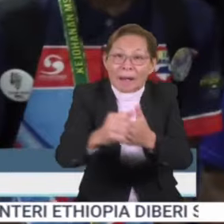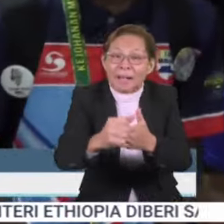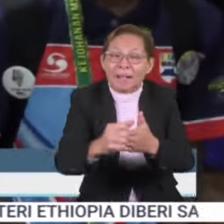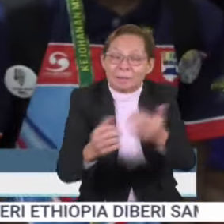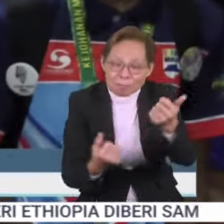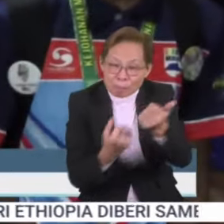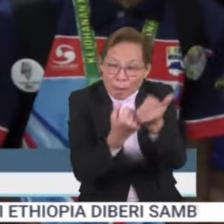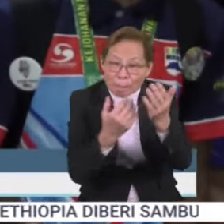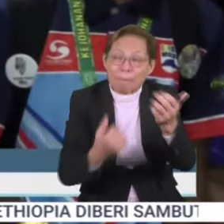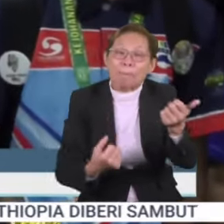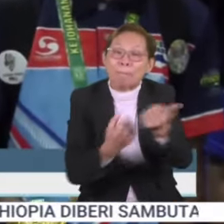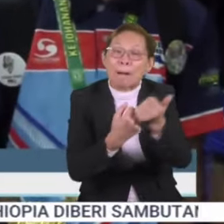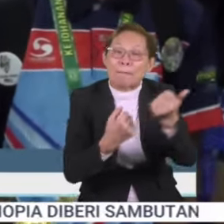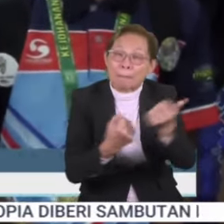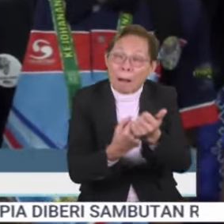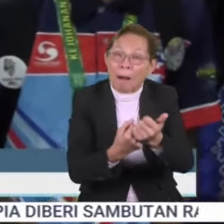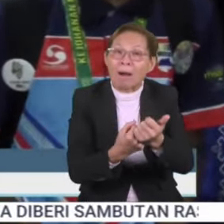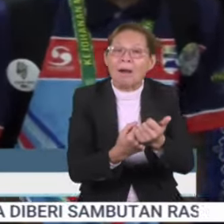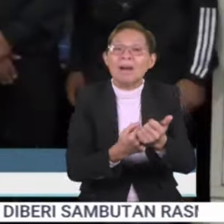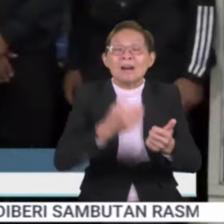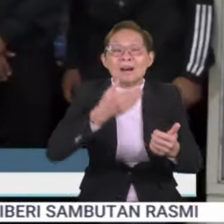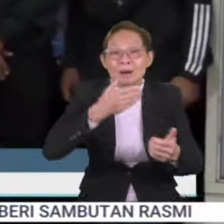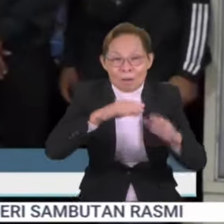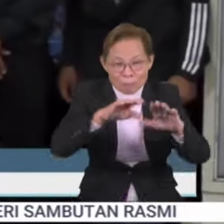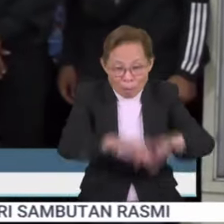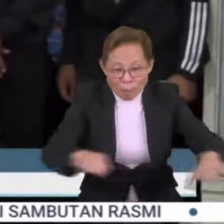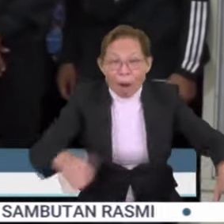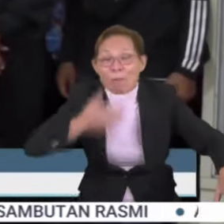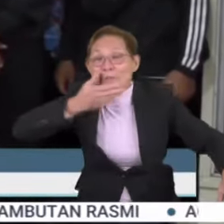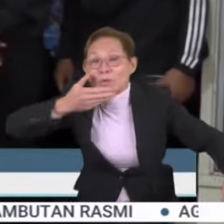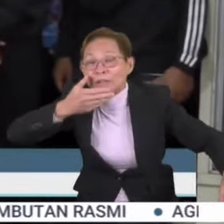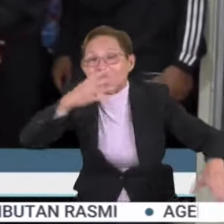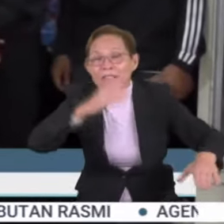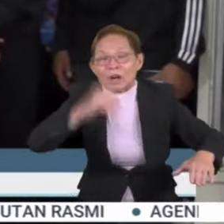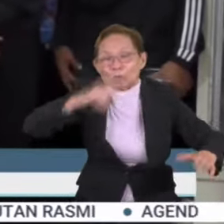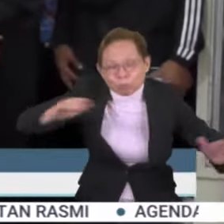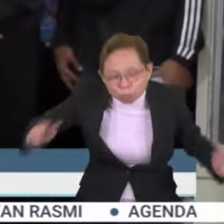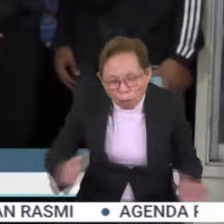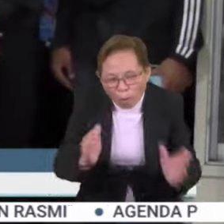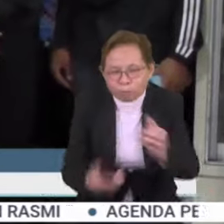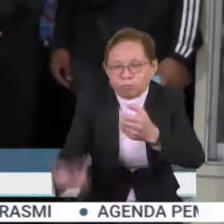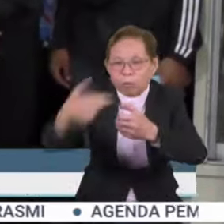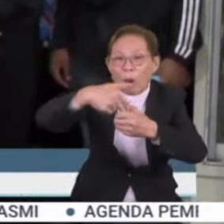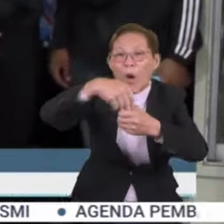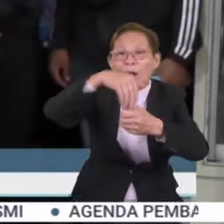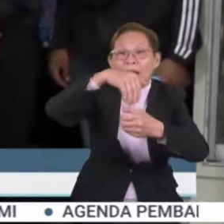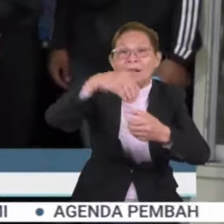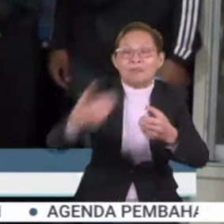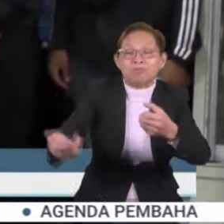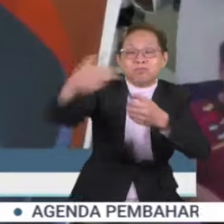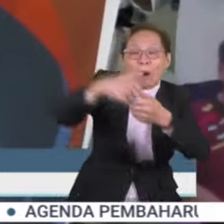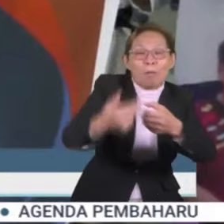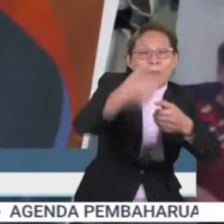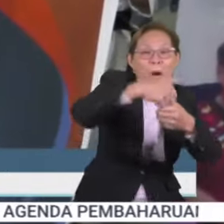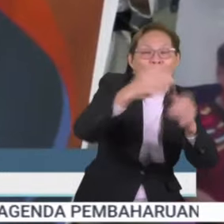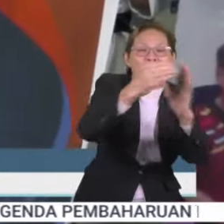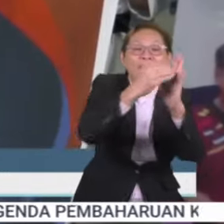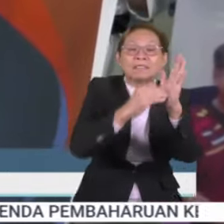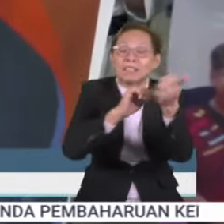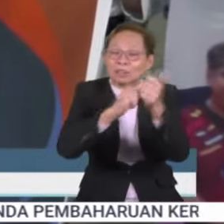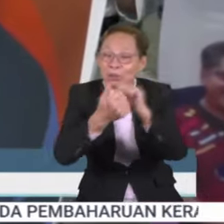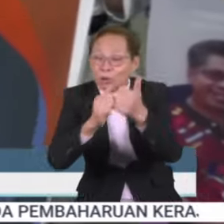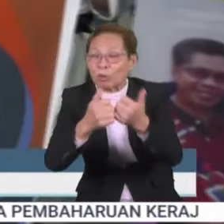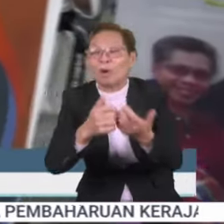muda untuk menggalakkan lagi apa berkecimpung bergiat dalam acara